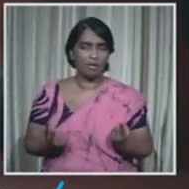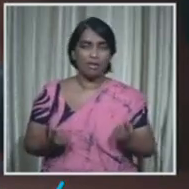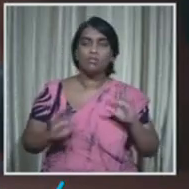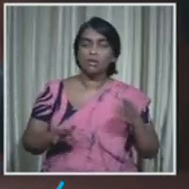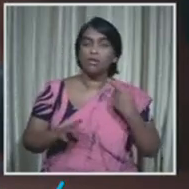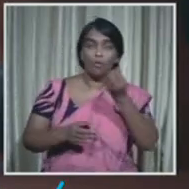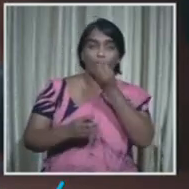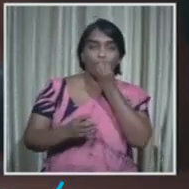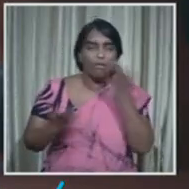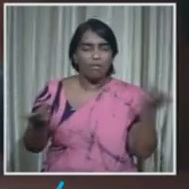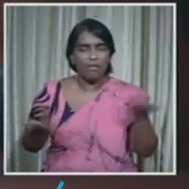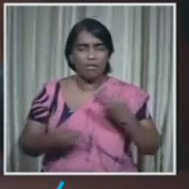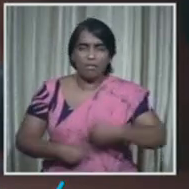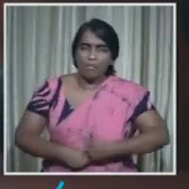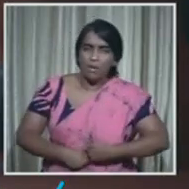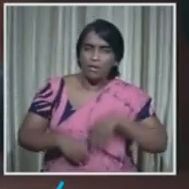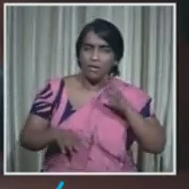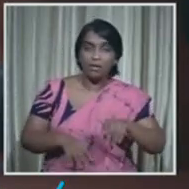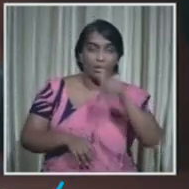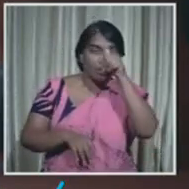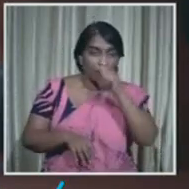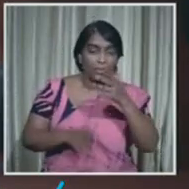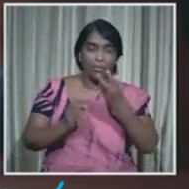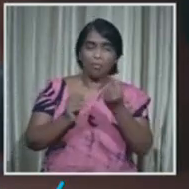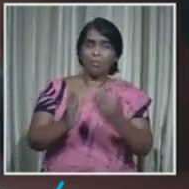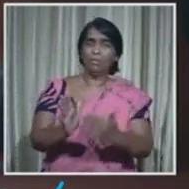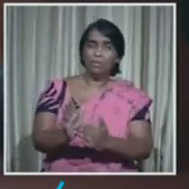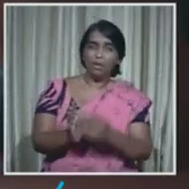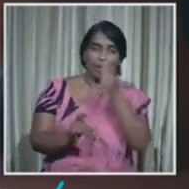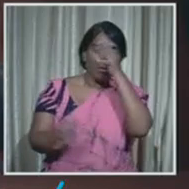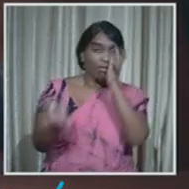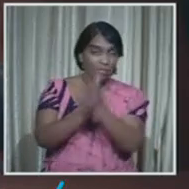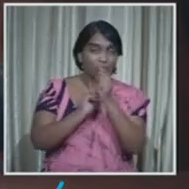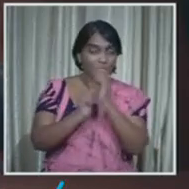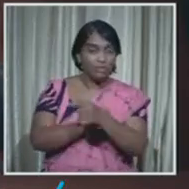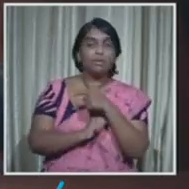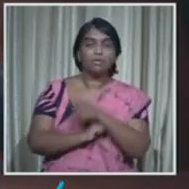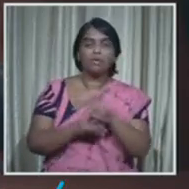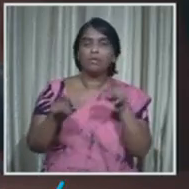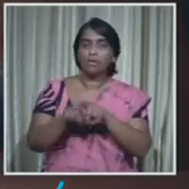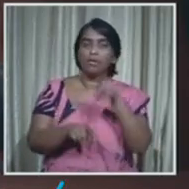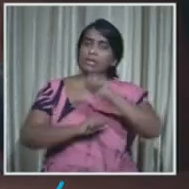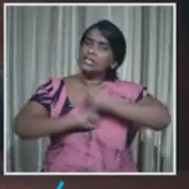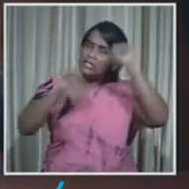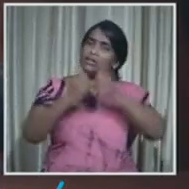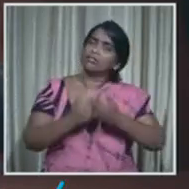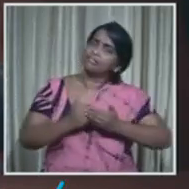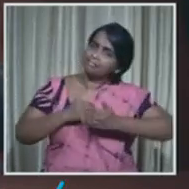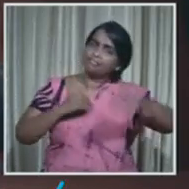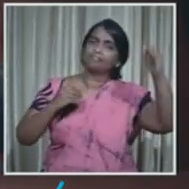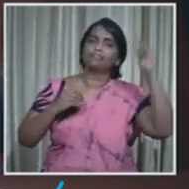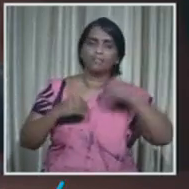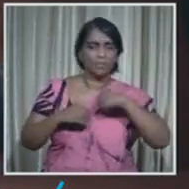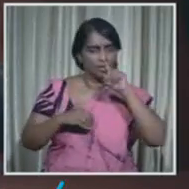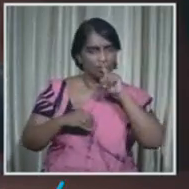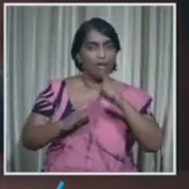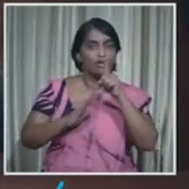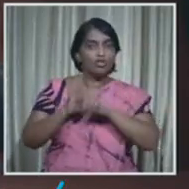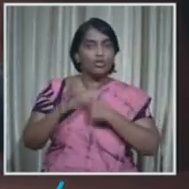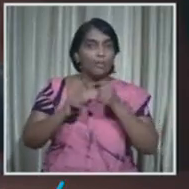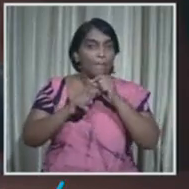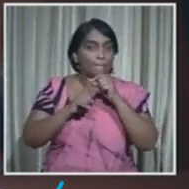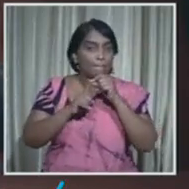දරුවන්ට ආහාර වේලක් නැතුව ඉන්නේ මේ වංචනිකයන් කෝටි ප්‍රකෝටි ගණන් හොරකම් කරපු නිසා ඒ නිසා ඔයගොල්ලන්ගේ අරගල ඉස්සරහට ගෙනියන්න කිව්වා හැබැයි ජොන්ස් රප්නාන්දු